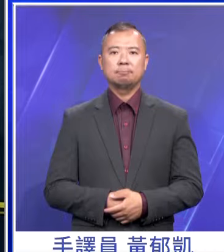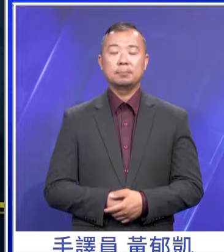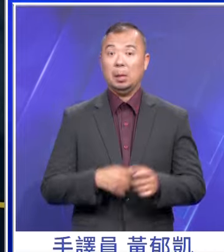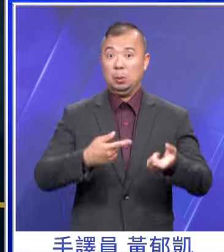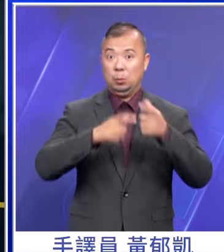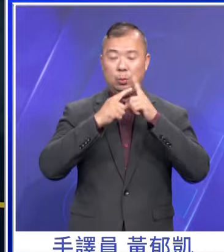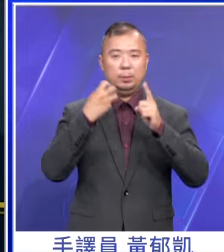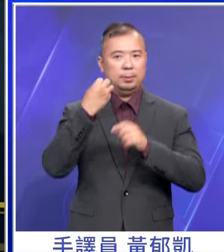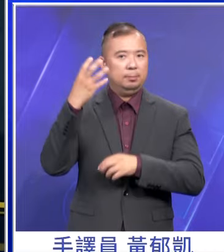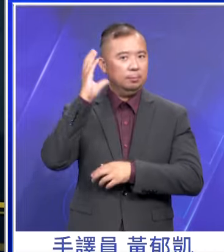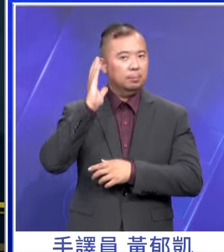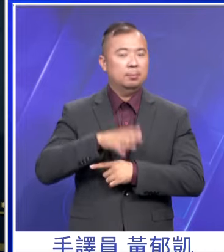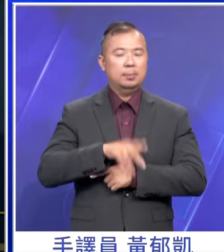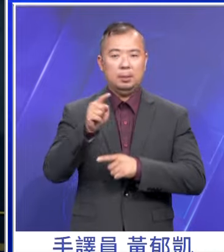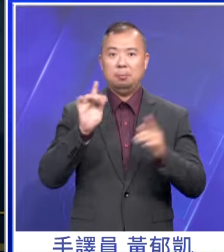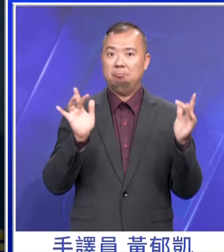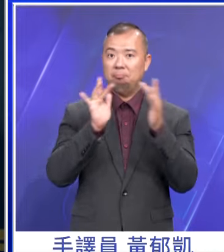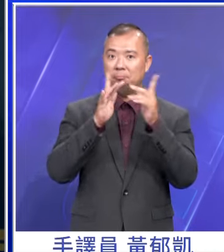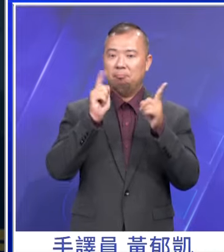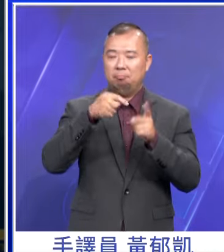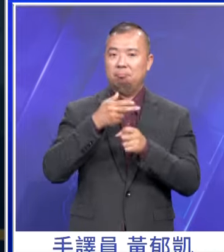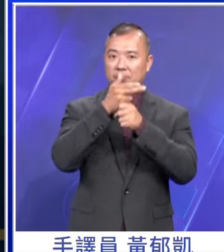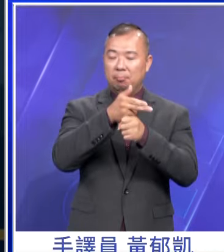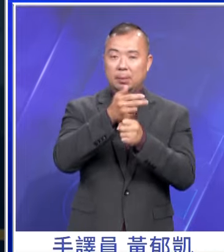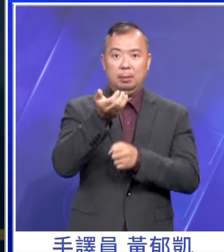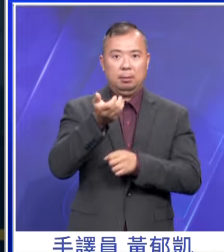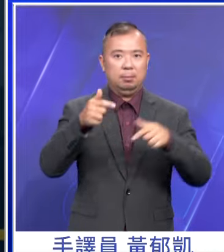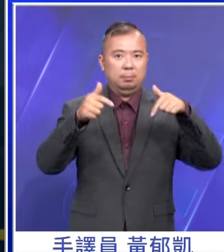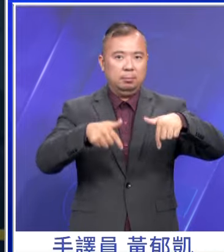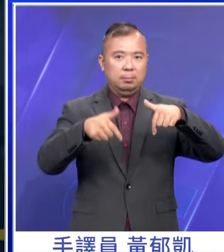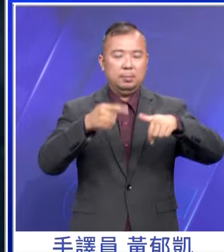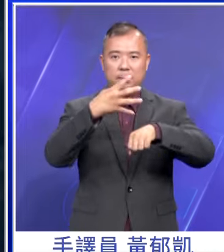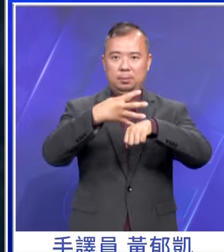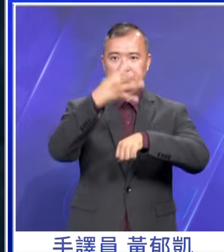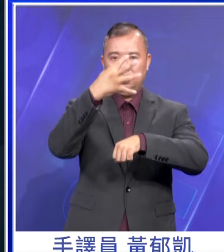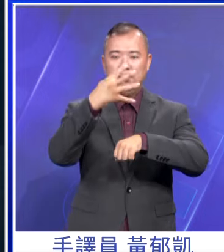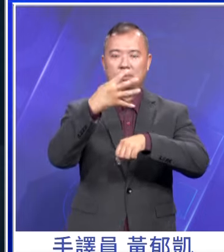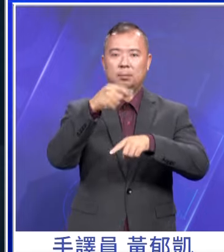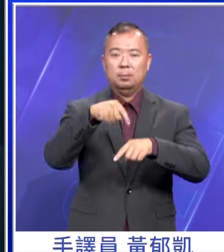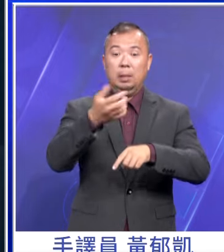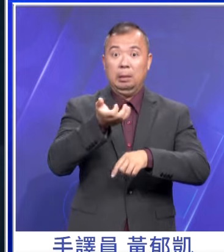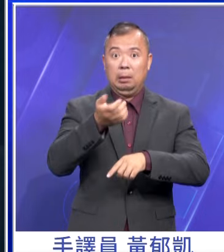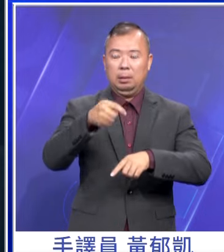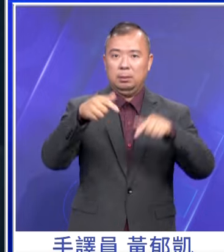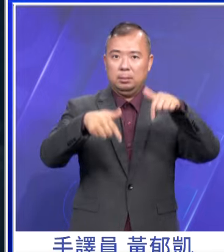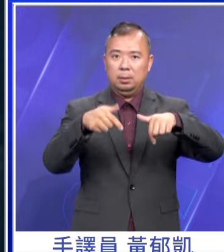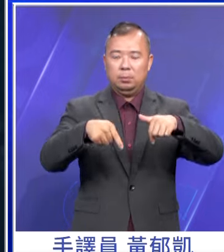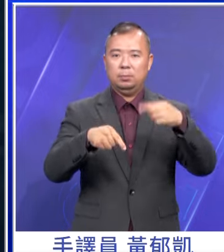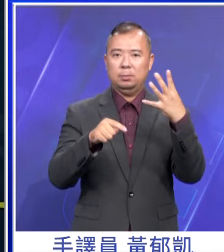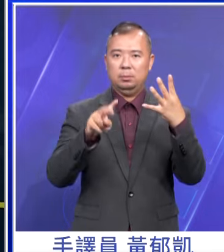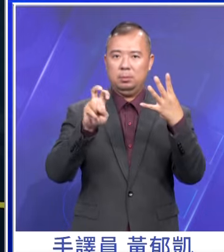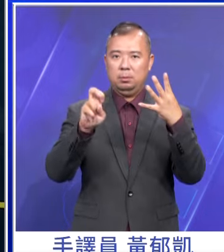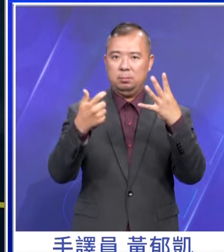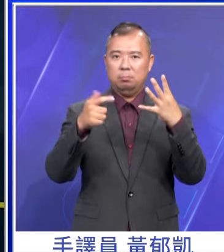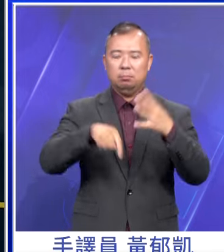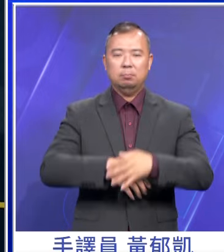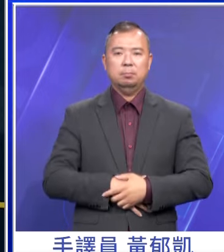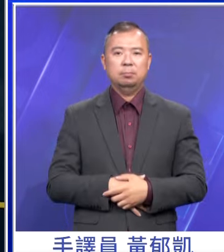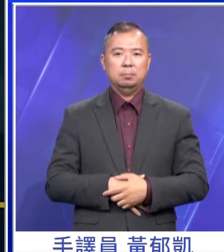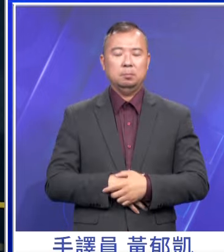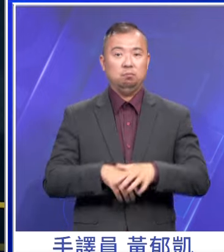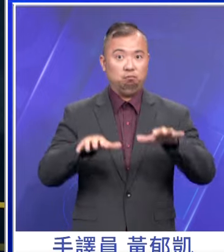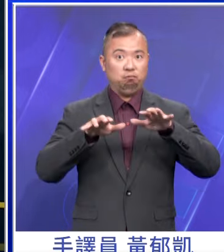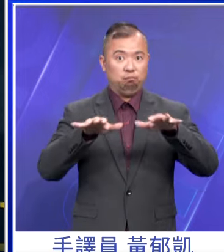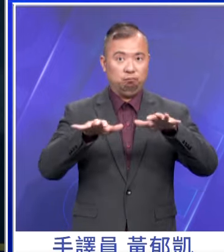好，回到新闻现场，带你来看连线消息。就在刚刚下午的4:26，发生一起有感地震，震央是在